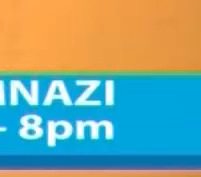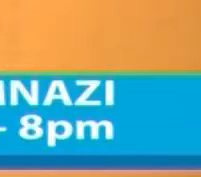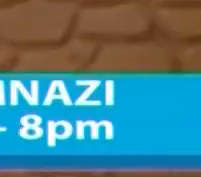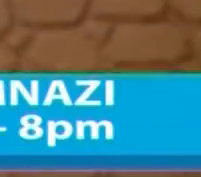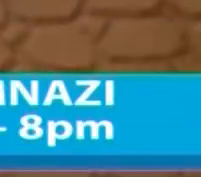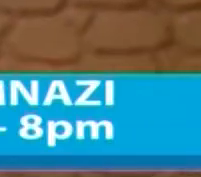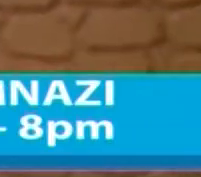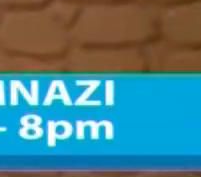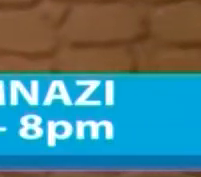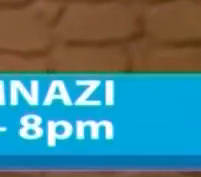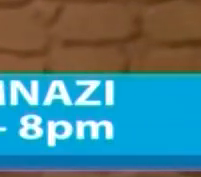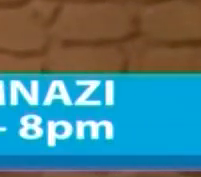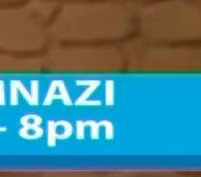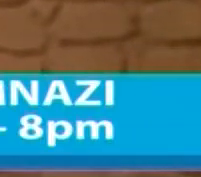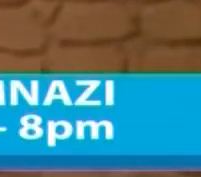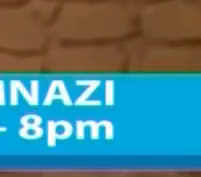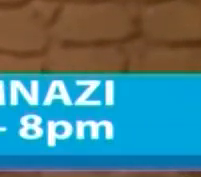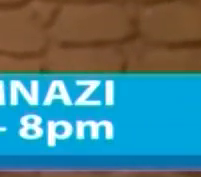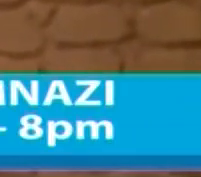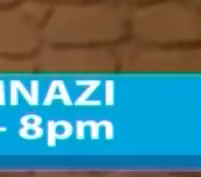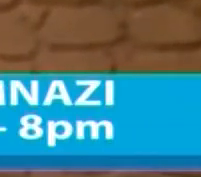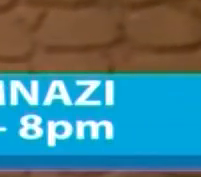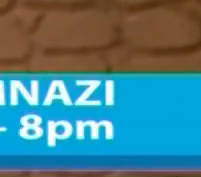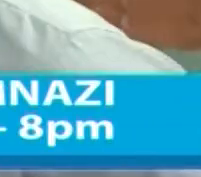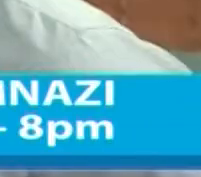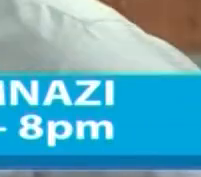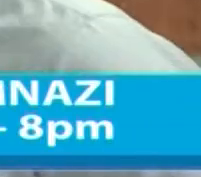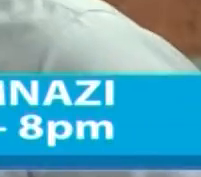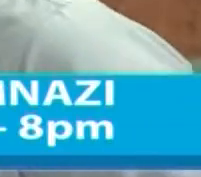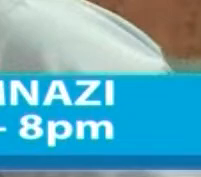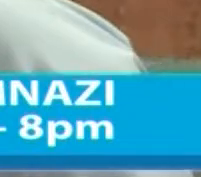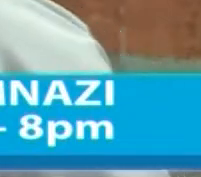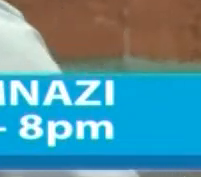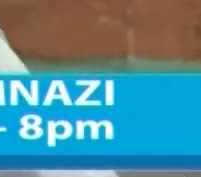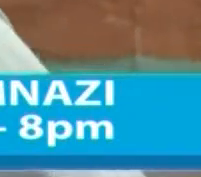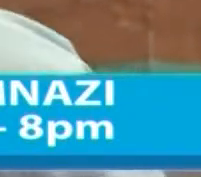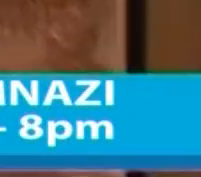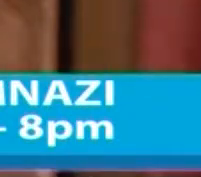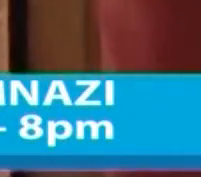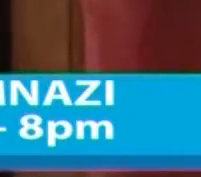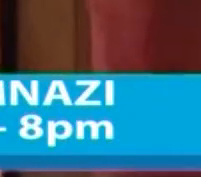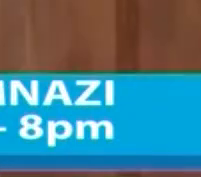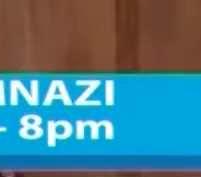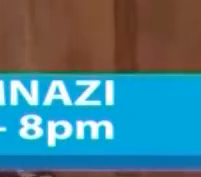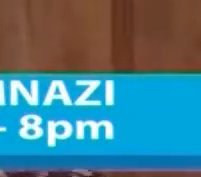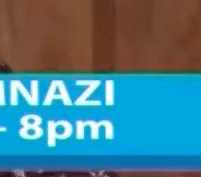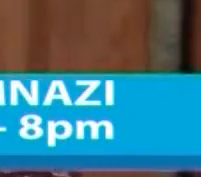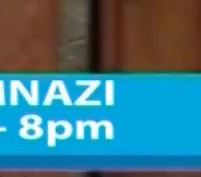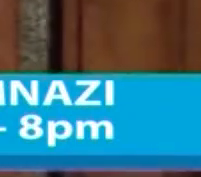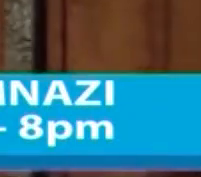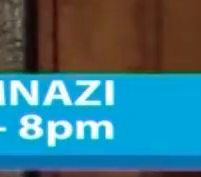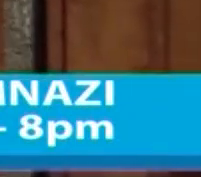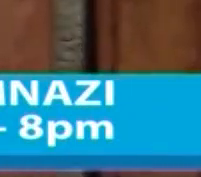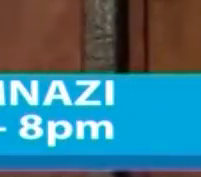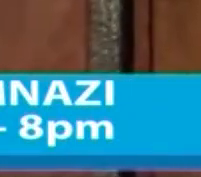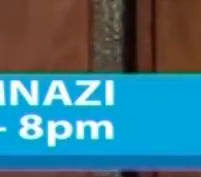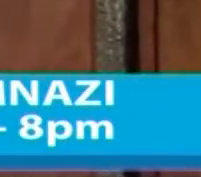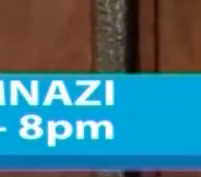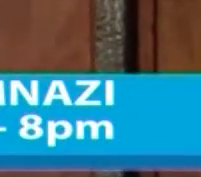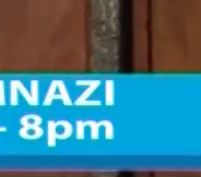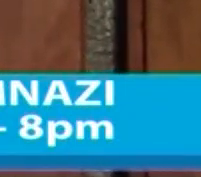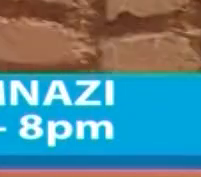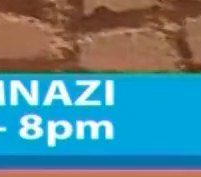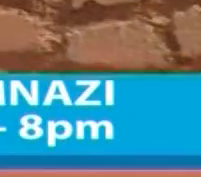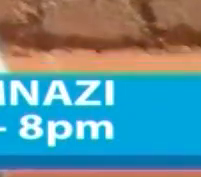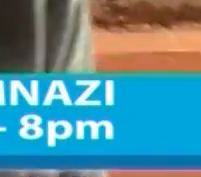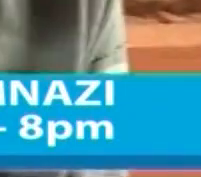rafiki yangu? Kwani leo ulikuwa mficho wapi wewe? Ulikuwa mficho wapi wewe? Wewe vipi mume wangu?